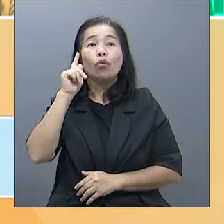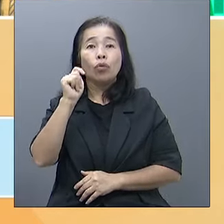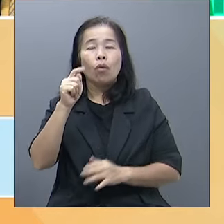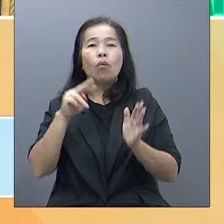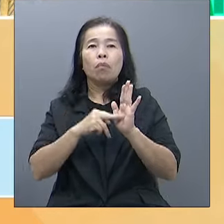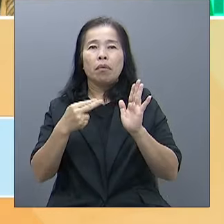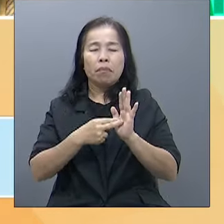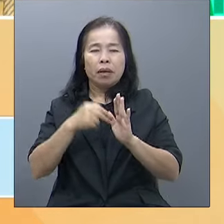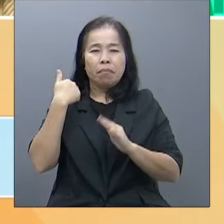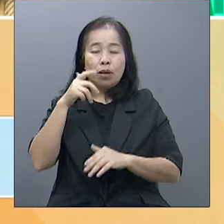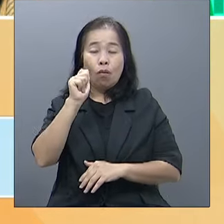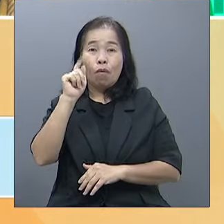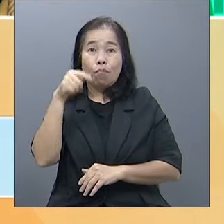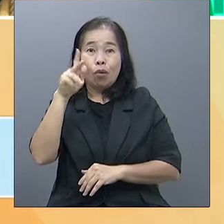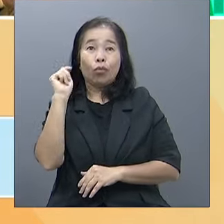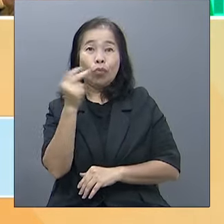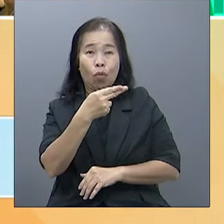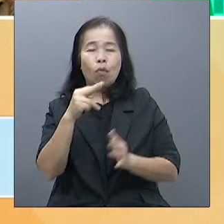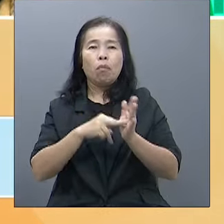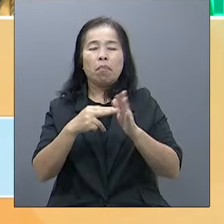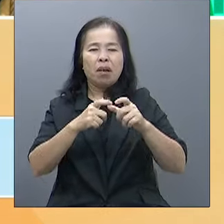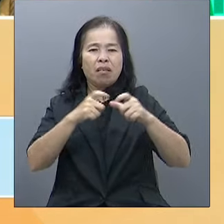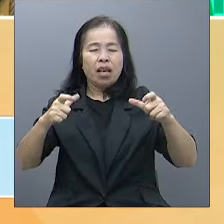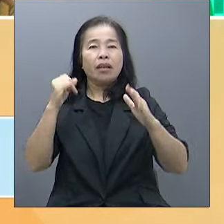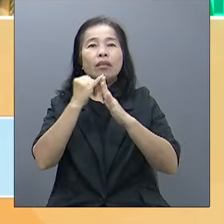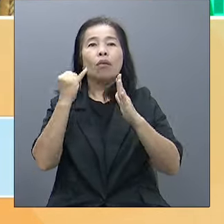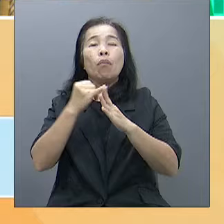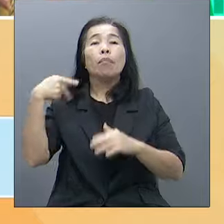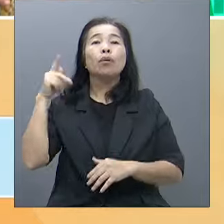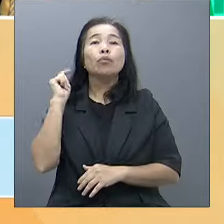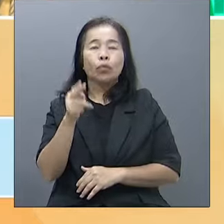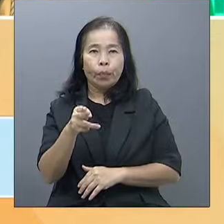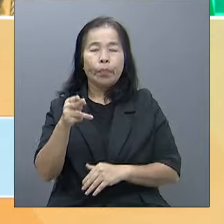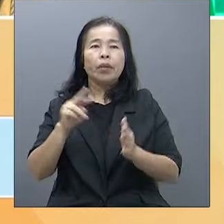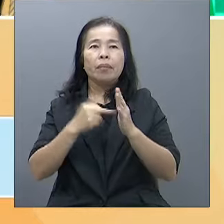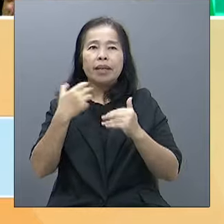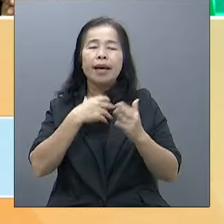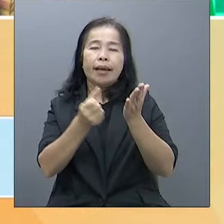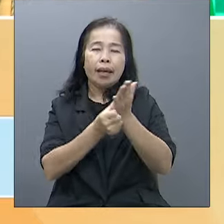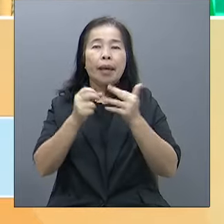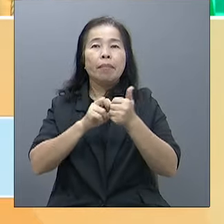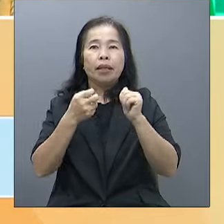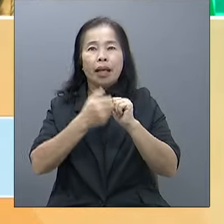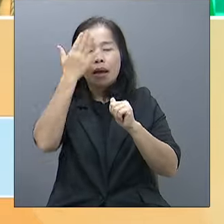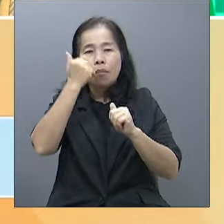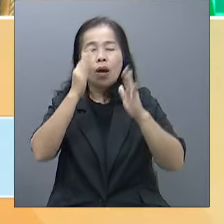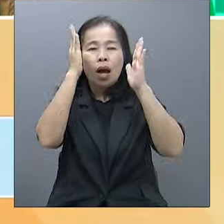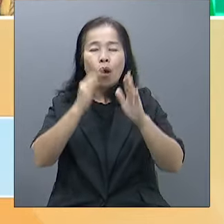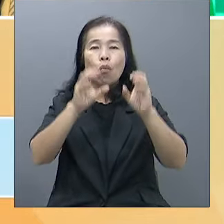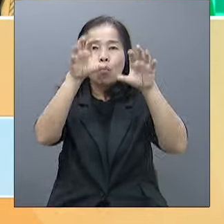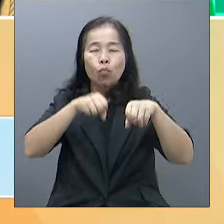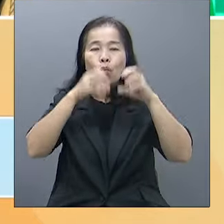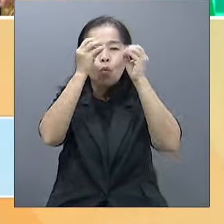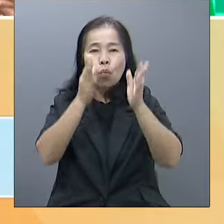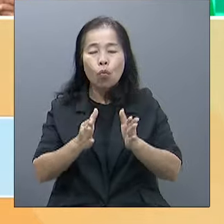ามที่จะแก้ไขปัญหาให้กับโรงเรียน4โรงเรียนนี้ตรงนั้นให้ได้นะครับโดยที่ เอาคุณครูเอาผอ.มานั่งมาคุยกันว่า